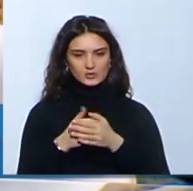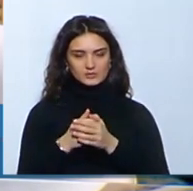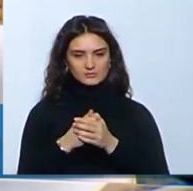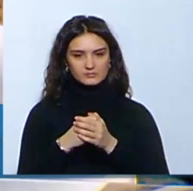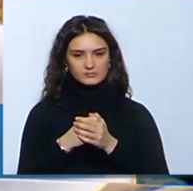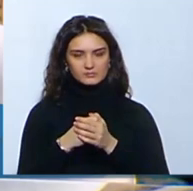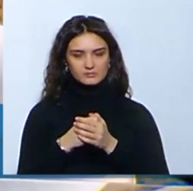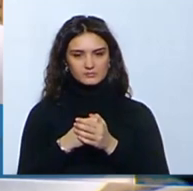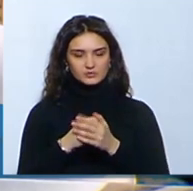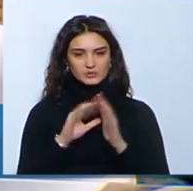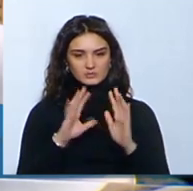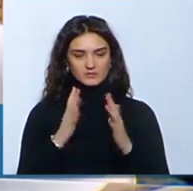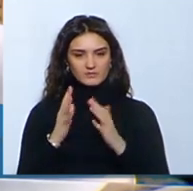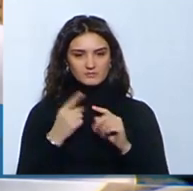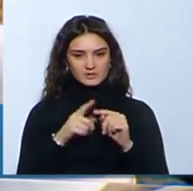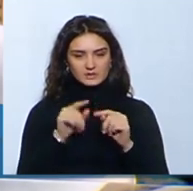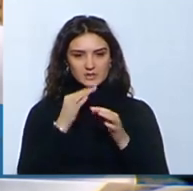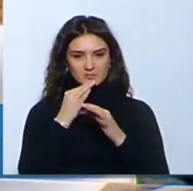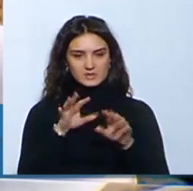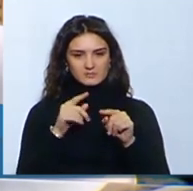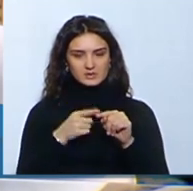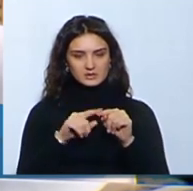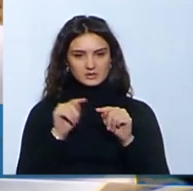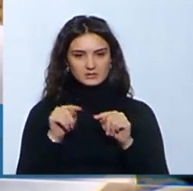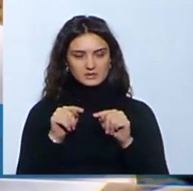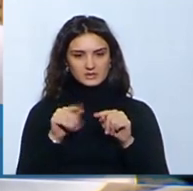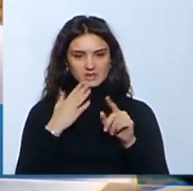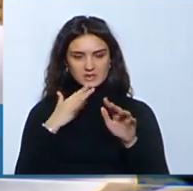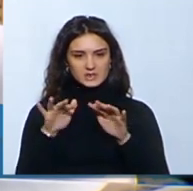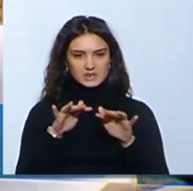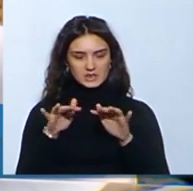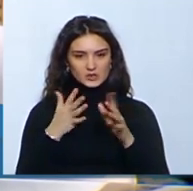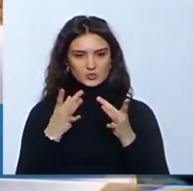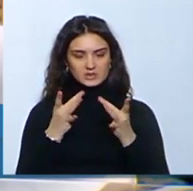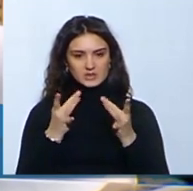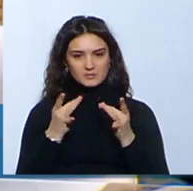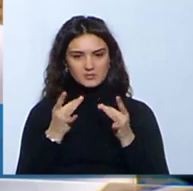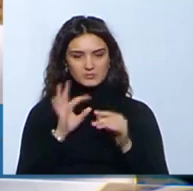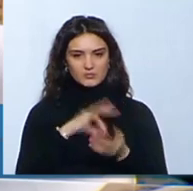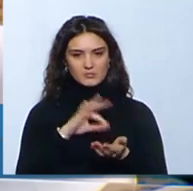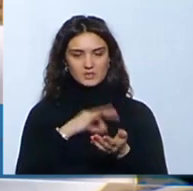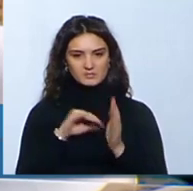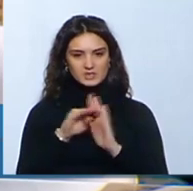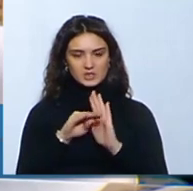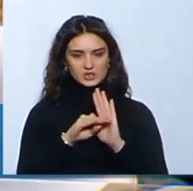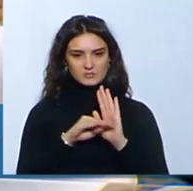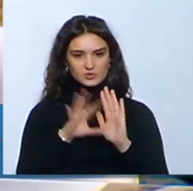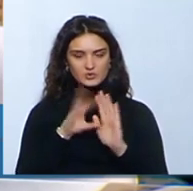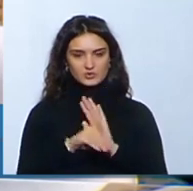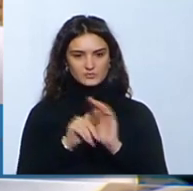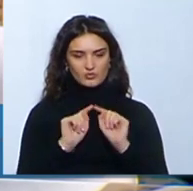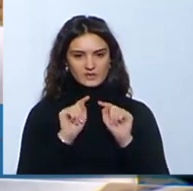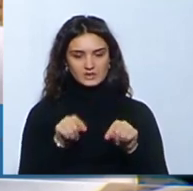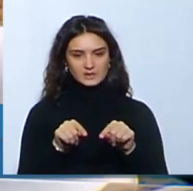ვთქვათ შემთხვევებია. ეს არის ნებისმიერი ხსნარების, სითხის თუ წებოს და ასე მოხმარების რეჟიმში